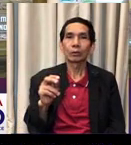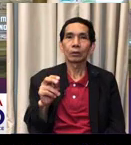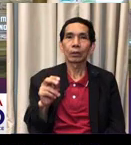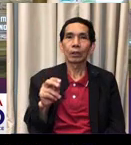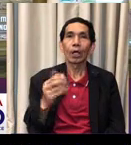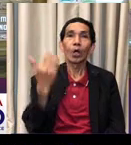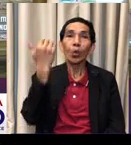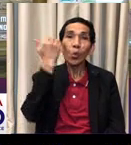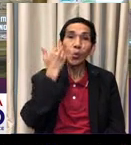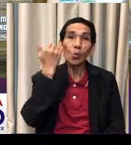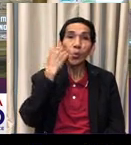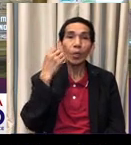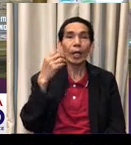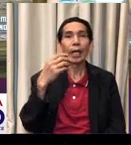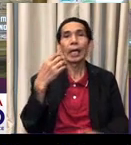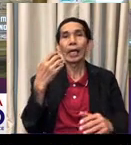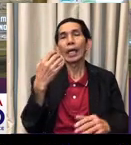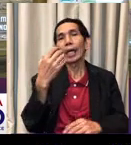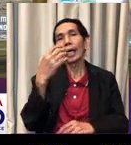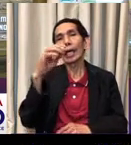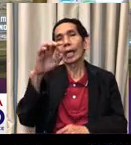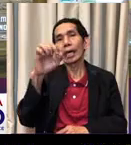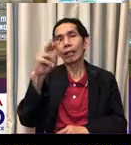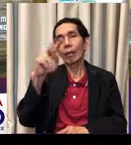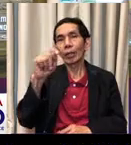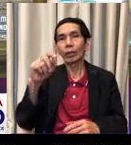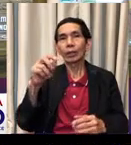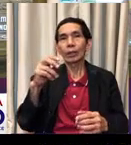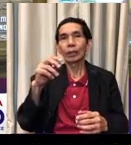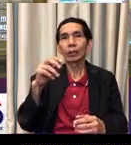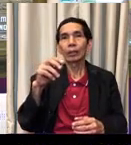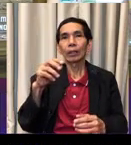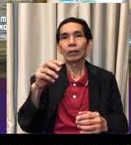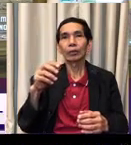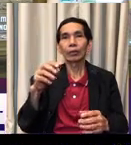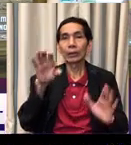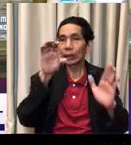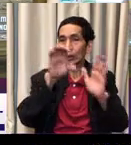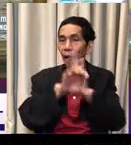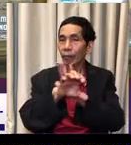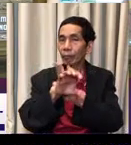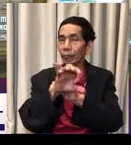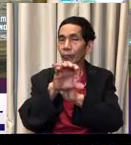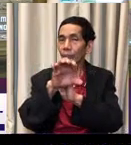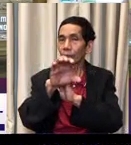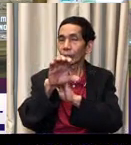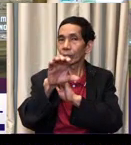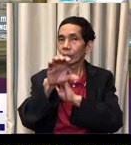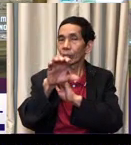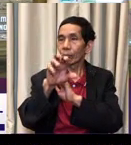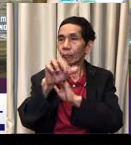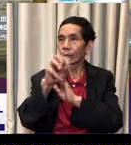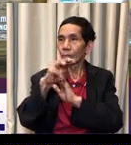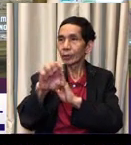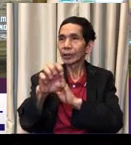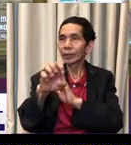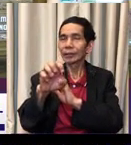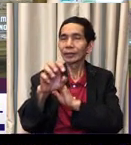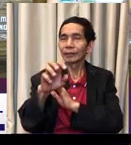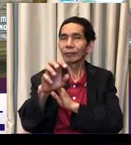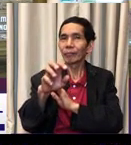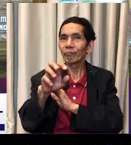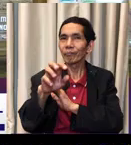Kasi kulang ng elemento. Yung elements of the crime. Tama ba, Torne? Makachumatamba pa